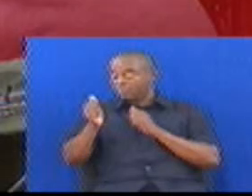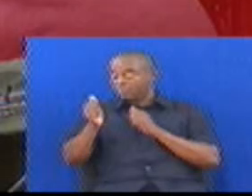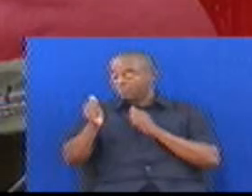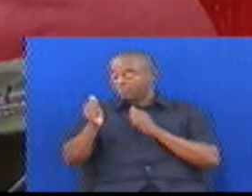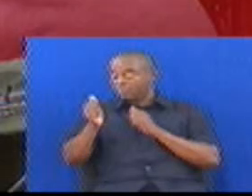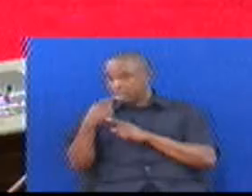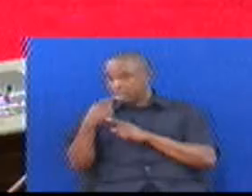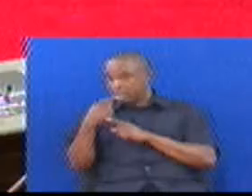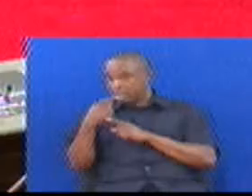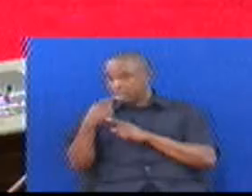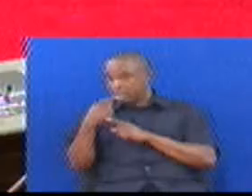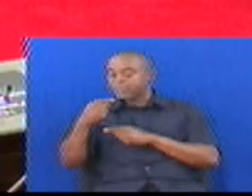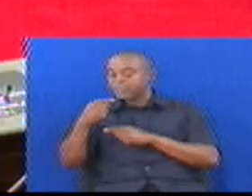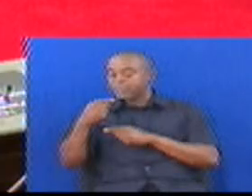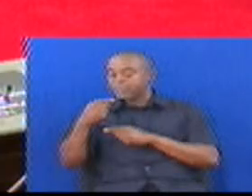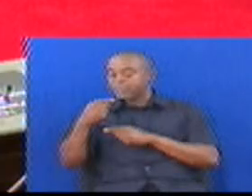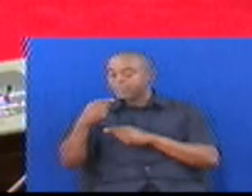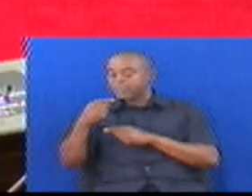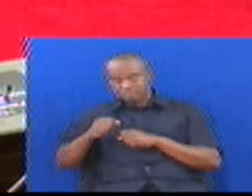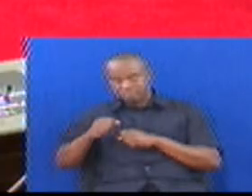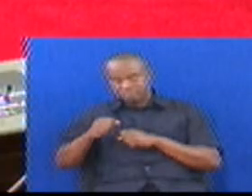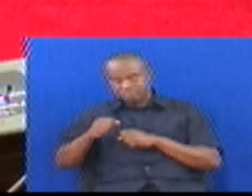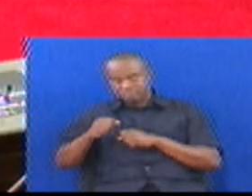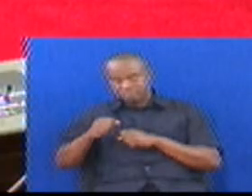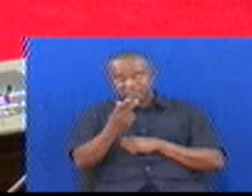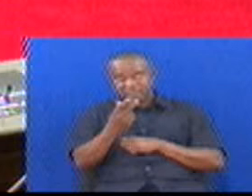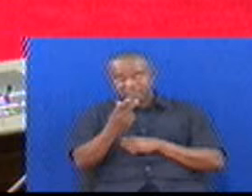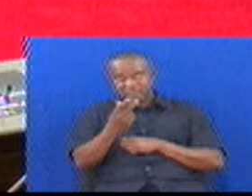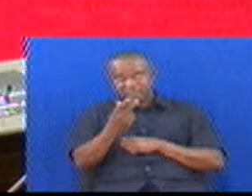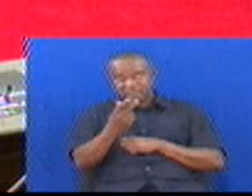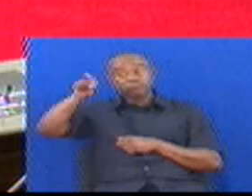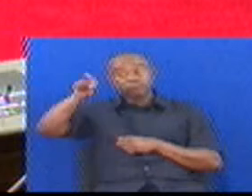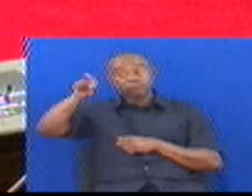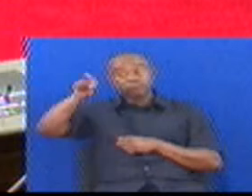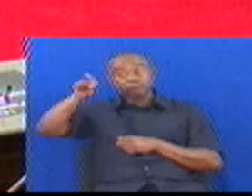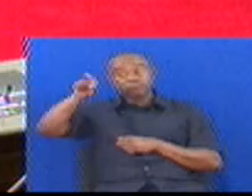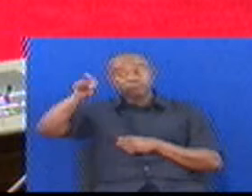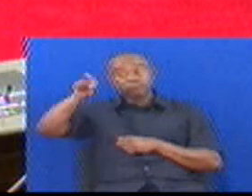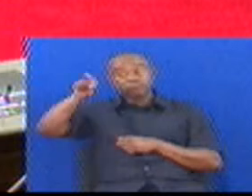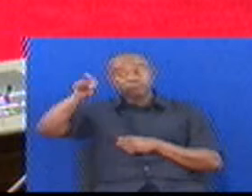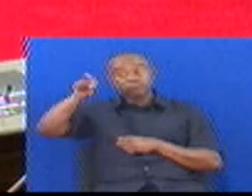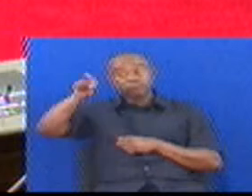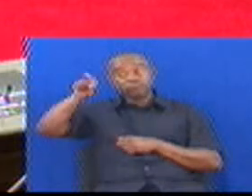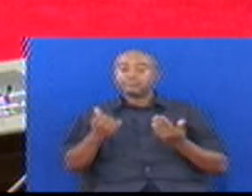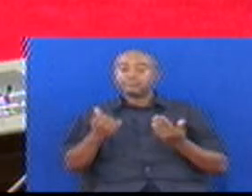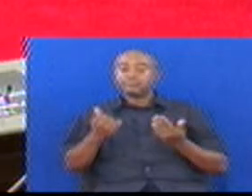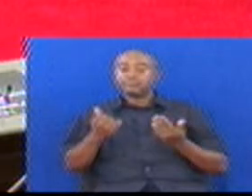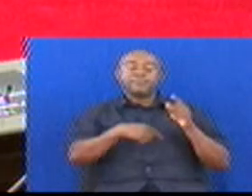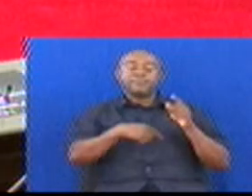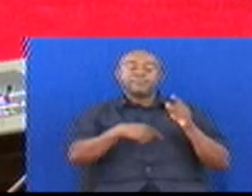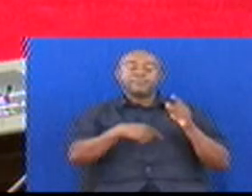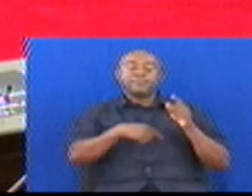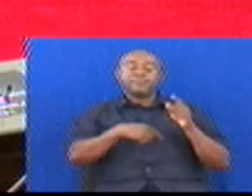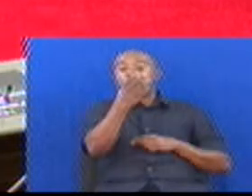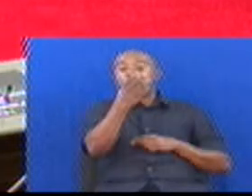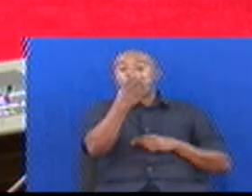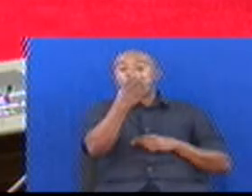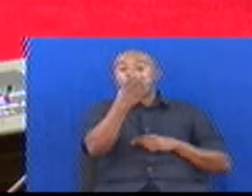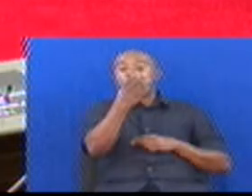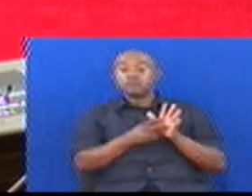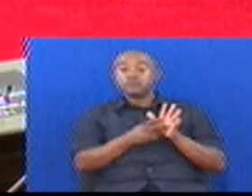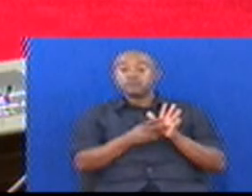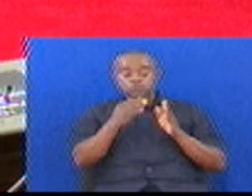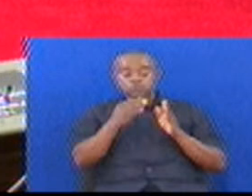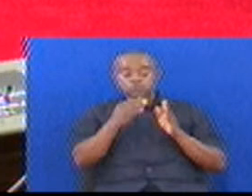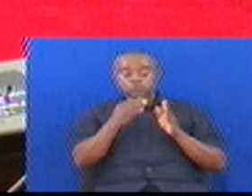14,555 katika miradi 251 kwa Zanzibar. Aidha, miradi 47 ya kuendeleza miundombinu katika